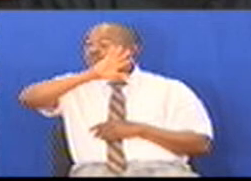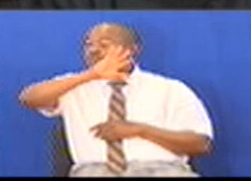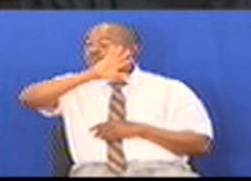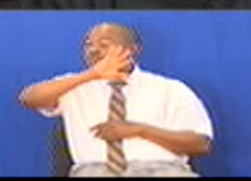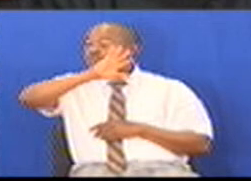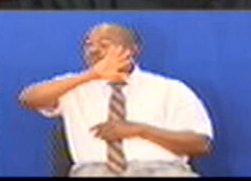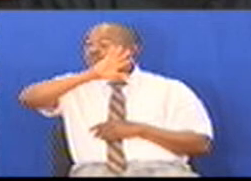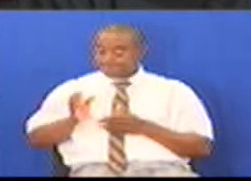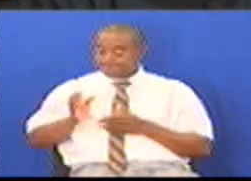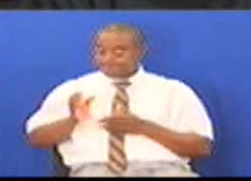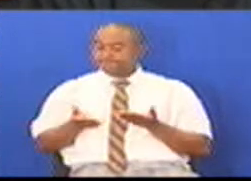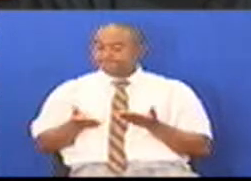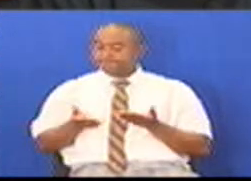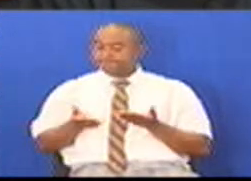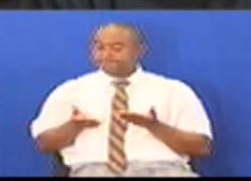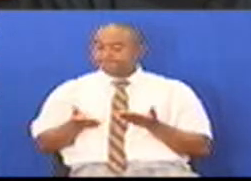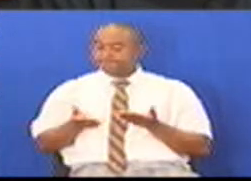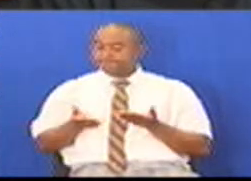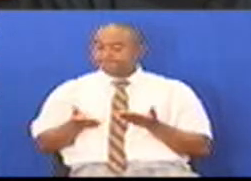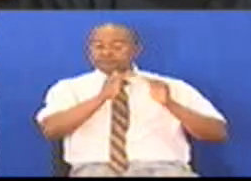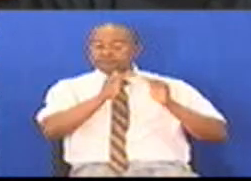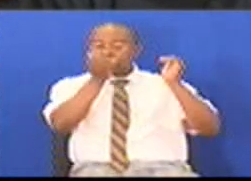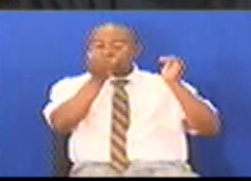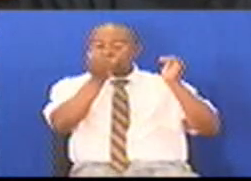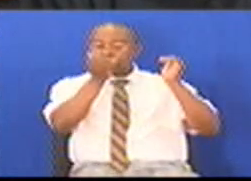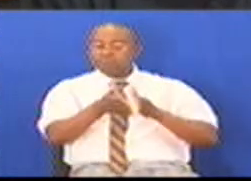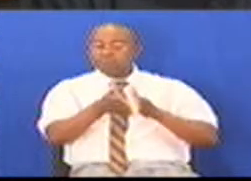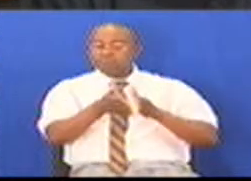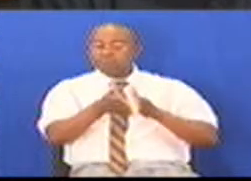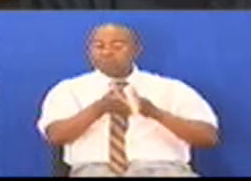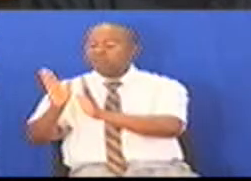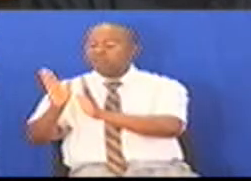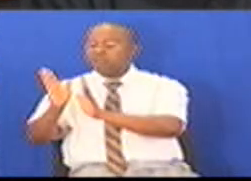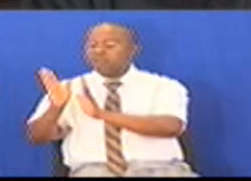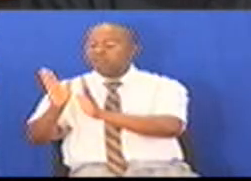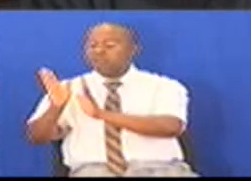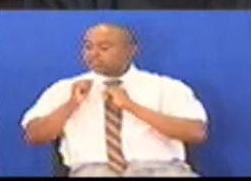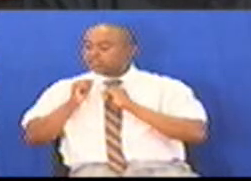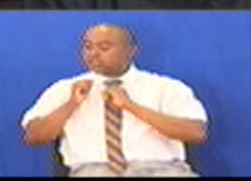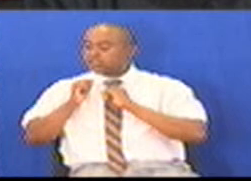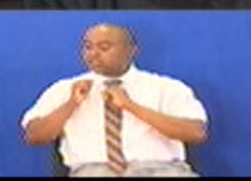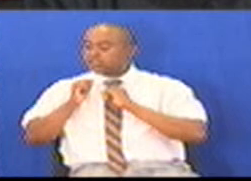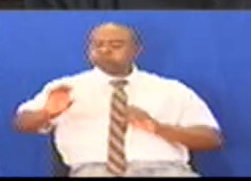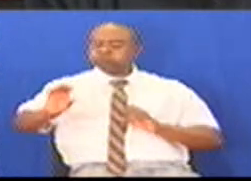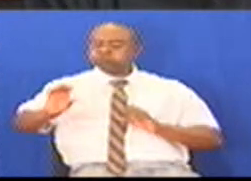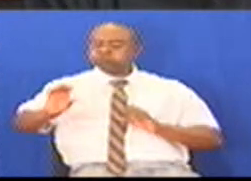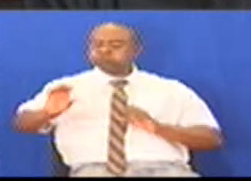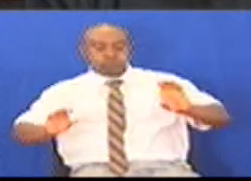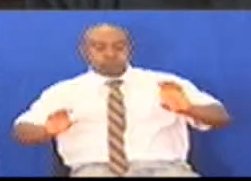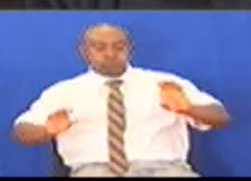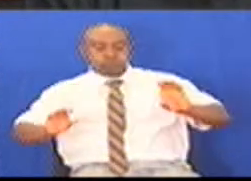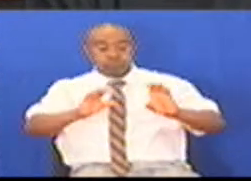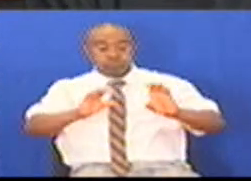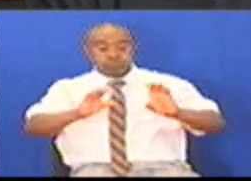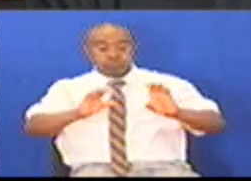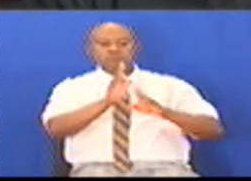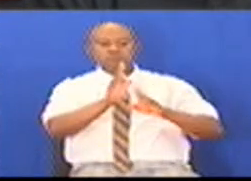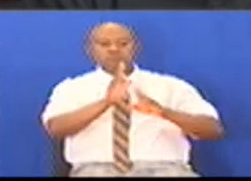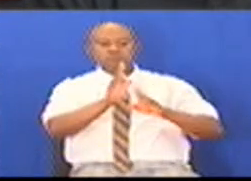zinazohitajika katika kurejesha miundombinu ya barabara iliyo chini ya TARURA zitolewe ili kukarabati miundombinu